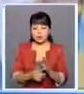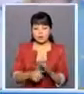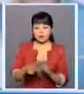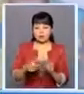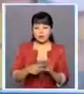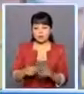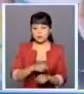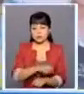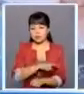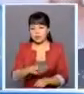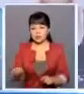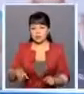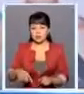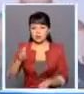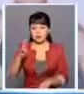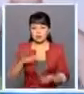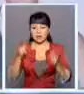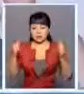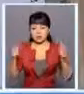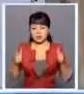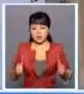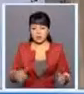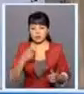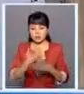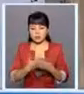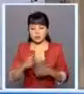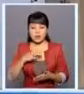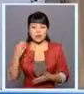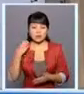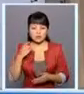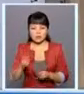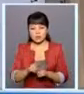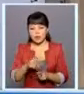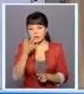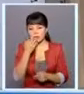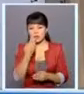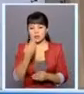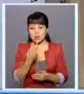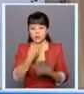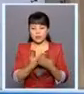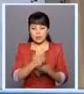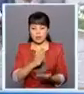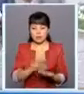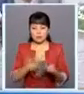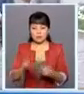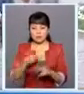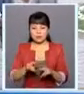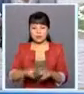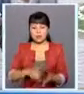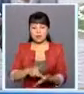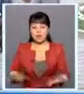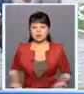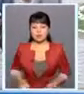16.8 метрлік үлкен билборд ілінді. Онда олимпиадаға қатысушы қызылордалықтардың суреті бейнеленген. Ал билбордтың төменгі жағына қала